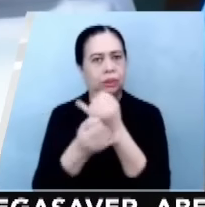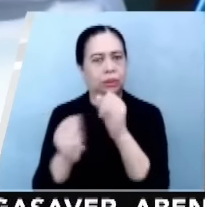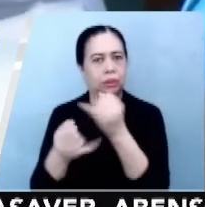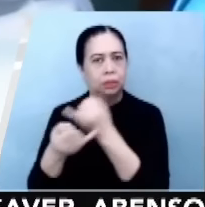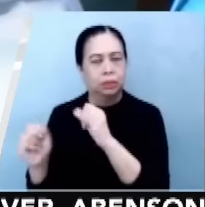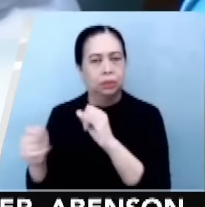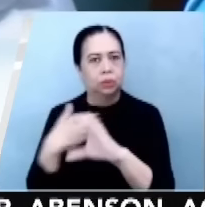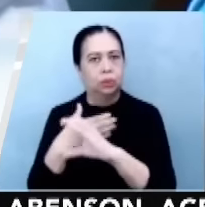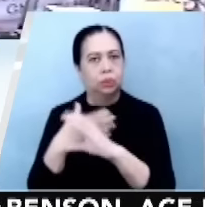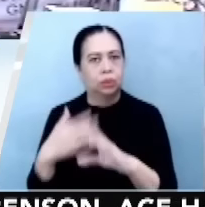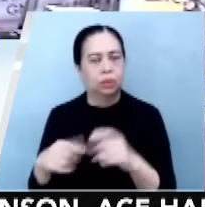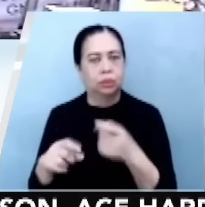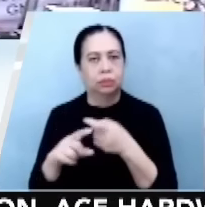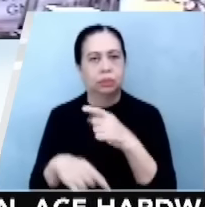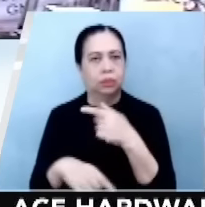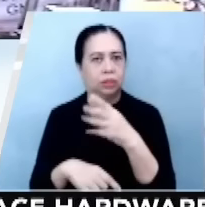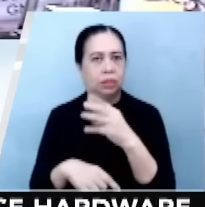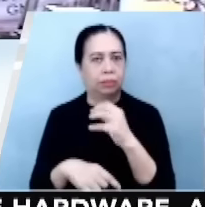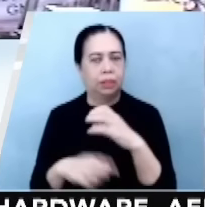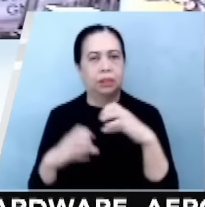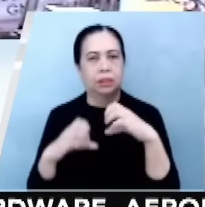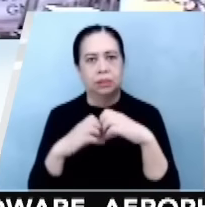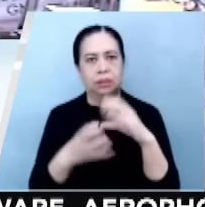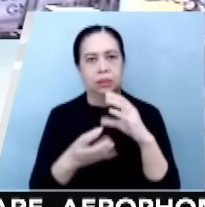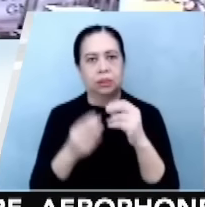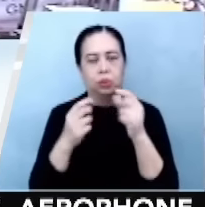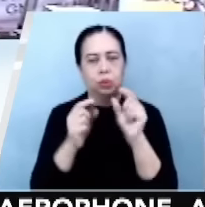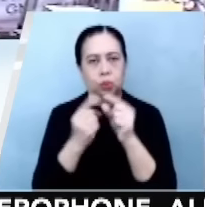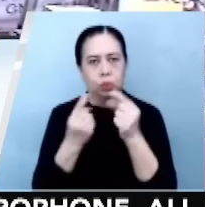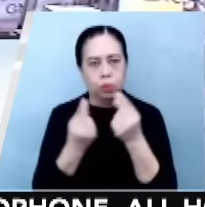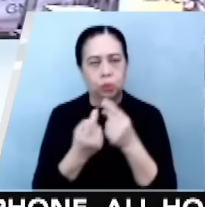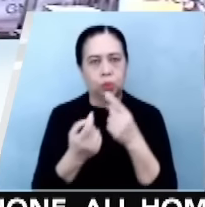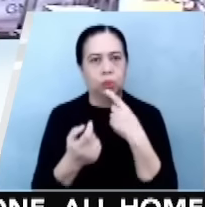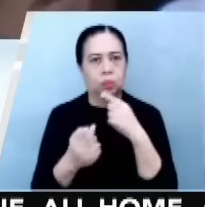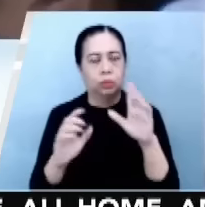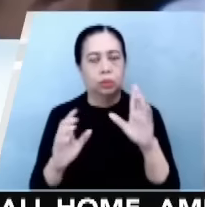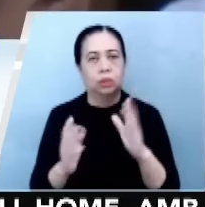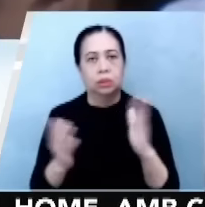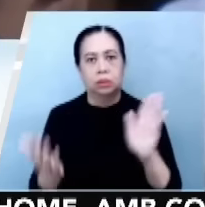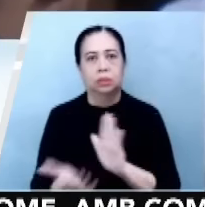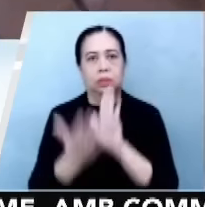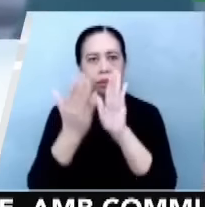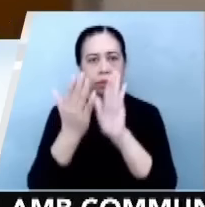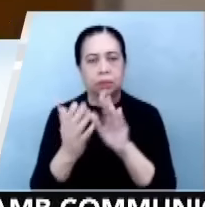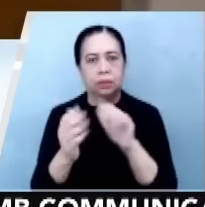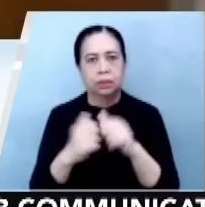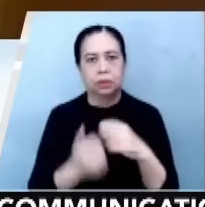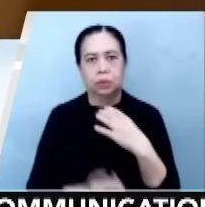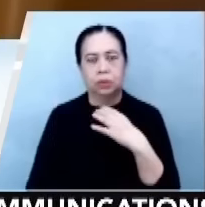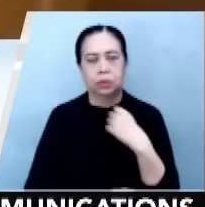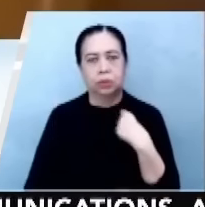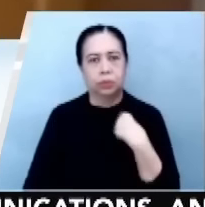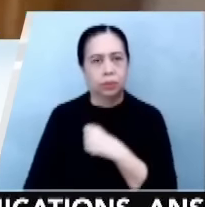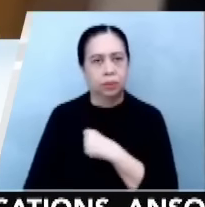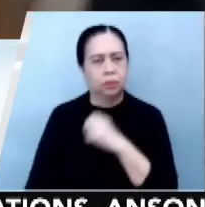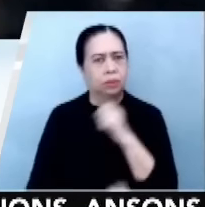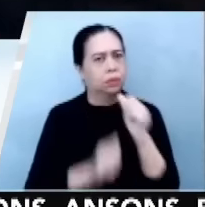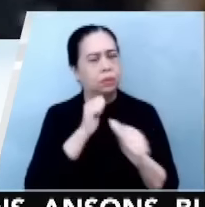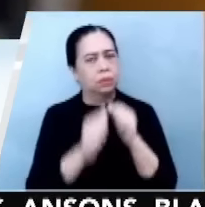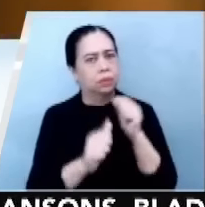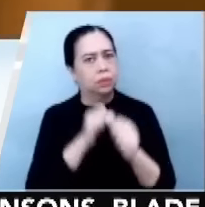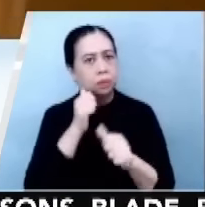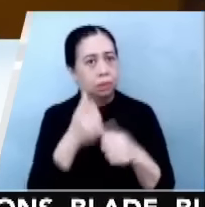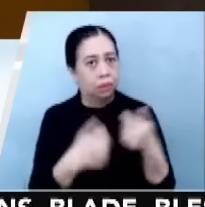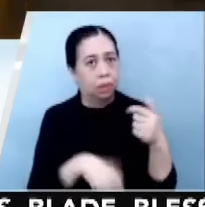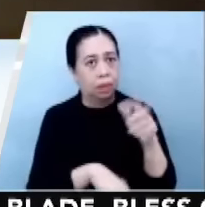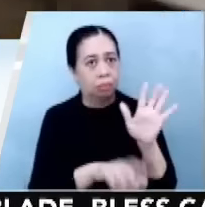GMA Entertainment Group. Sa harap ng Senate Committee on Public Information and Mass Media, itinanggi nila ang akusasyong minulestia ang